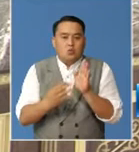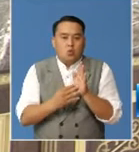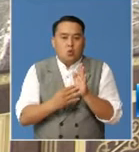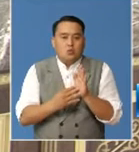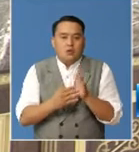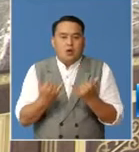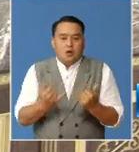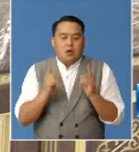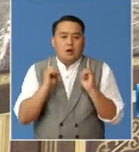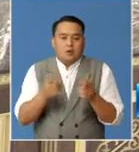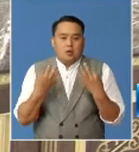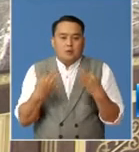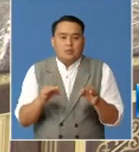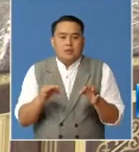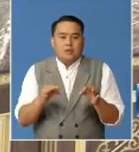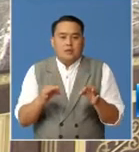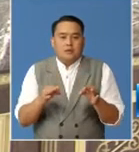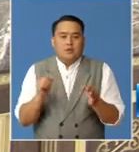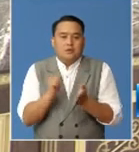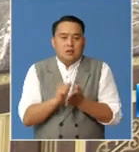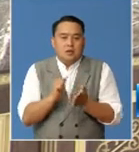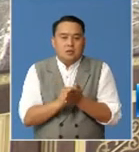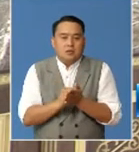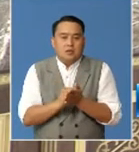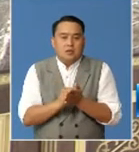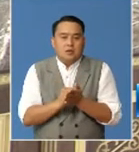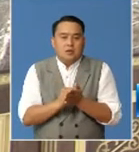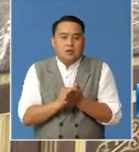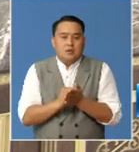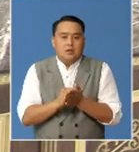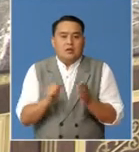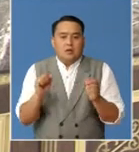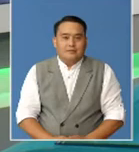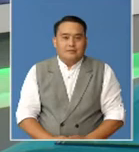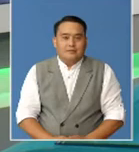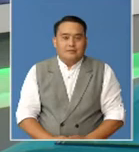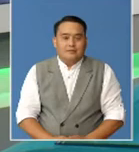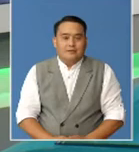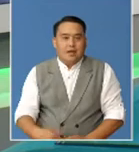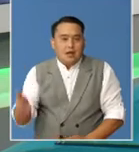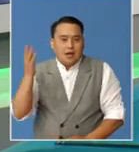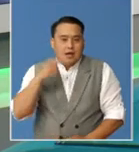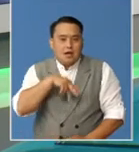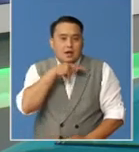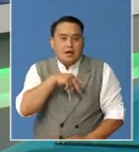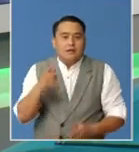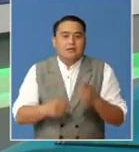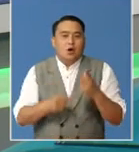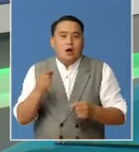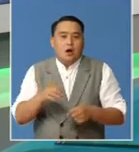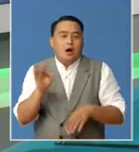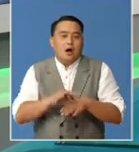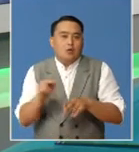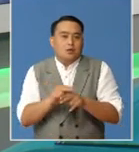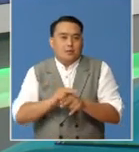олар қазір мақұлдап осы құжаттарды қарастырып жатыр. Ежелден ақ ештінің сүті көптеген